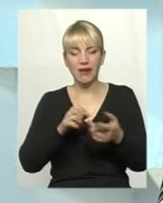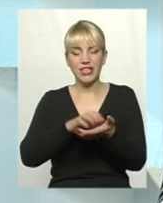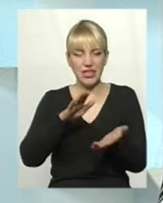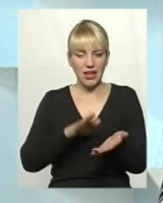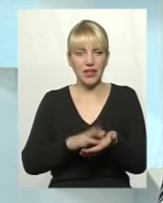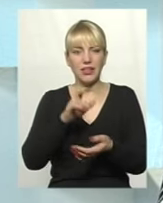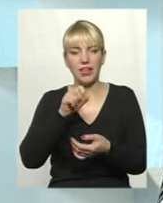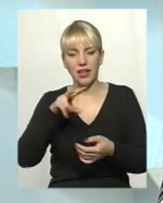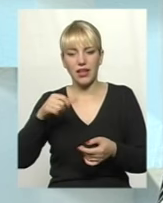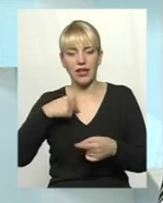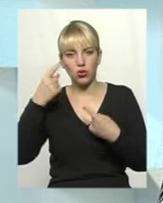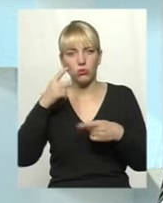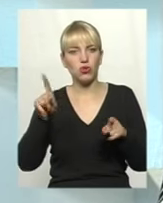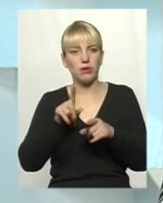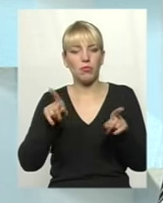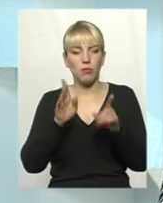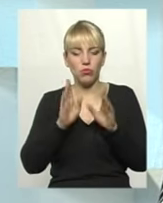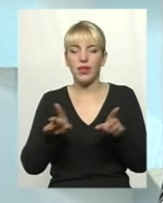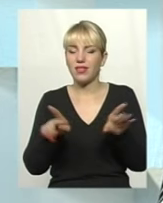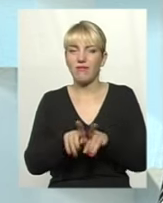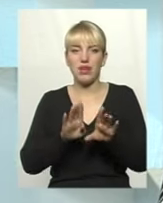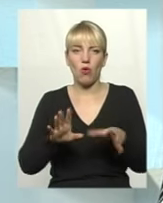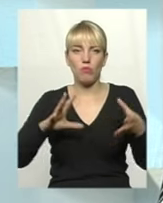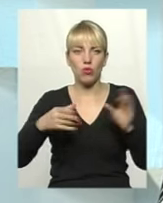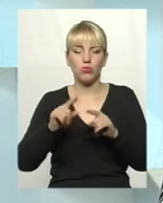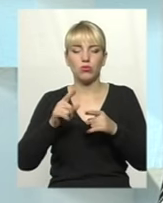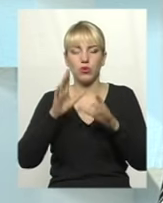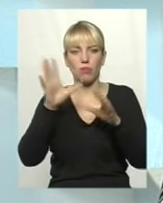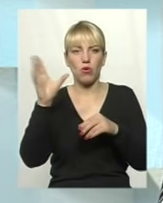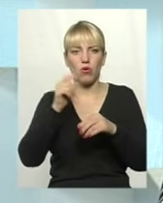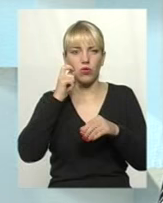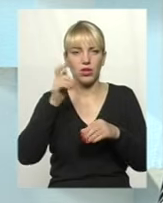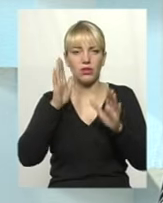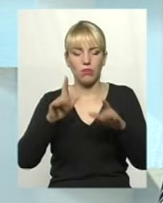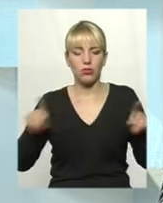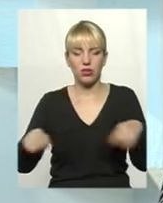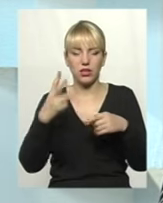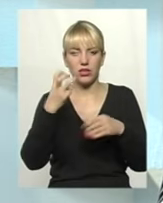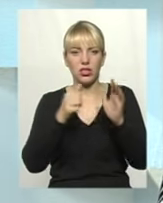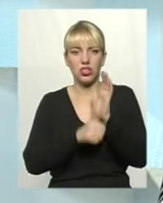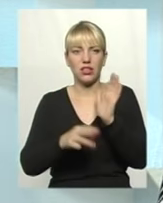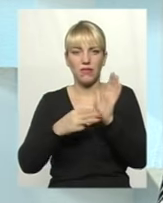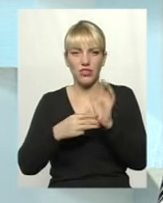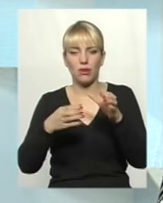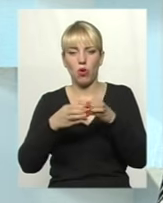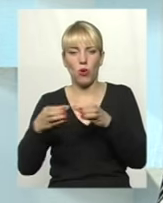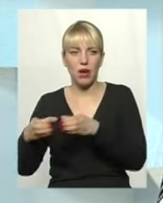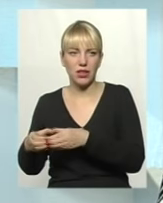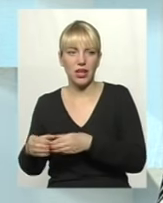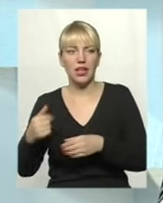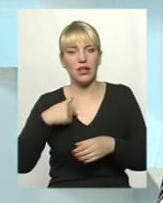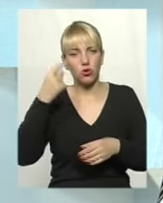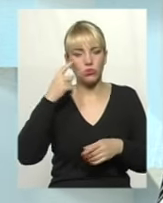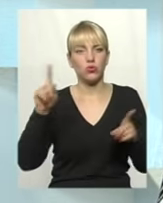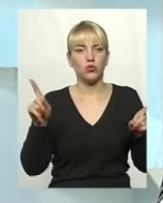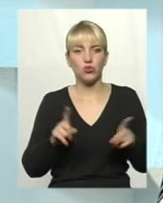я думаю, що вона буде не в такому обсязі із-за того, що по всій Україні буде створено 368 громад. Я